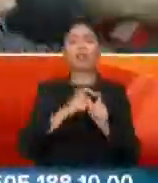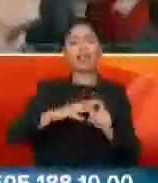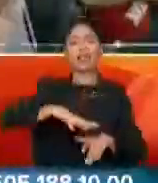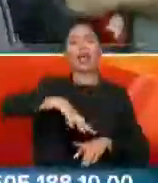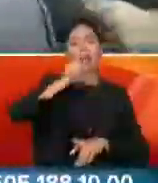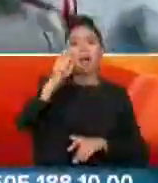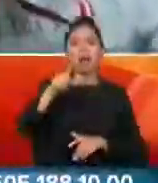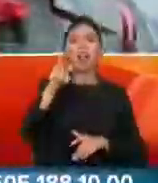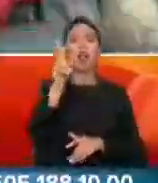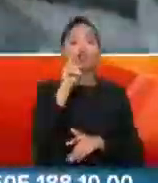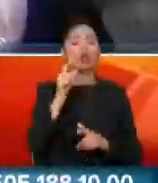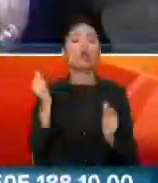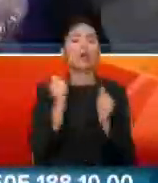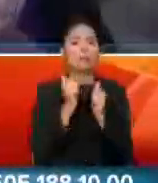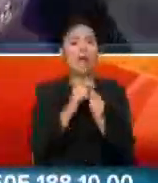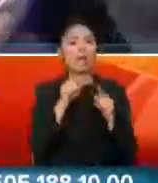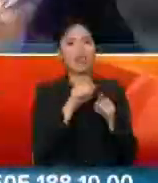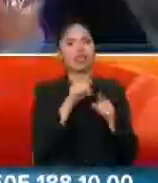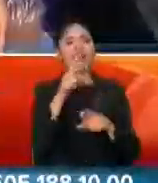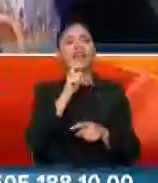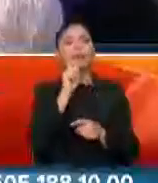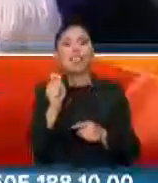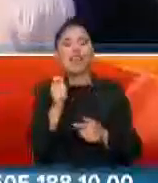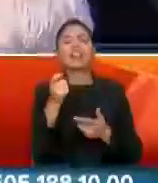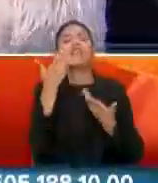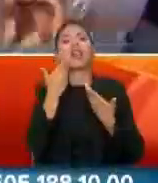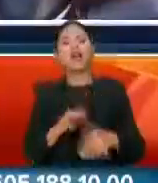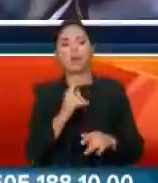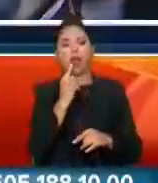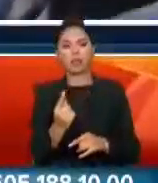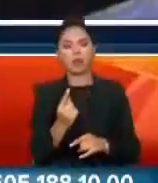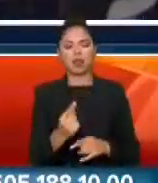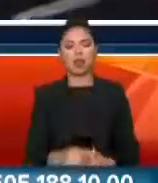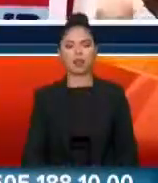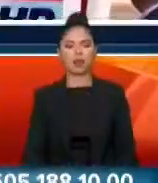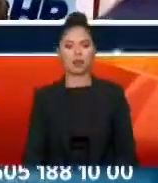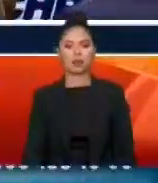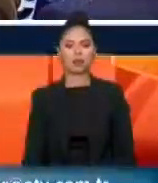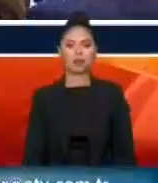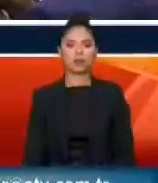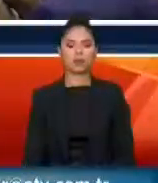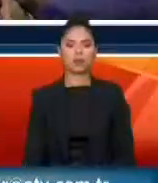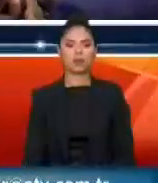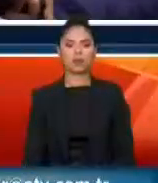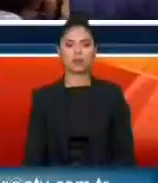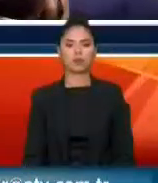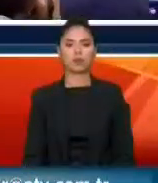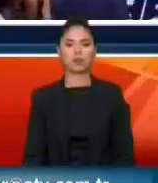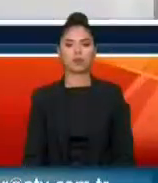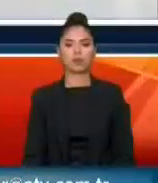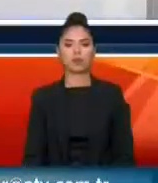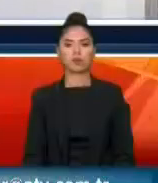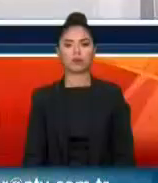genel merkezde beraber takip edelim teklifini reddettiğini belirtti. Cumhuriyet Halk Partisi'nde siyaset yapanlar kişisel